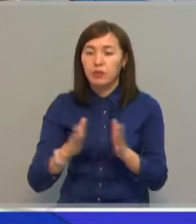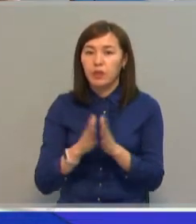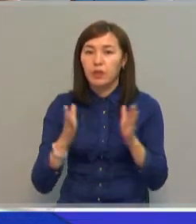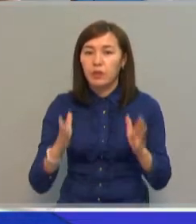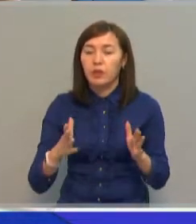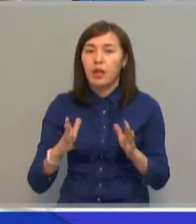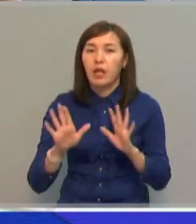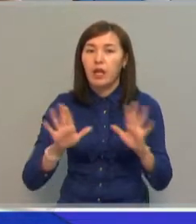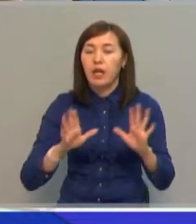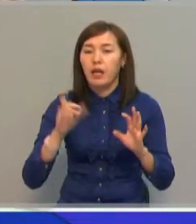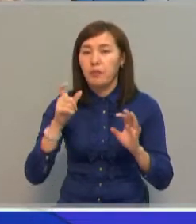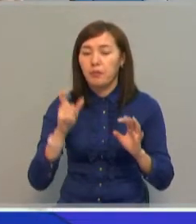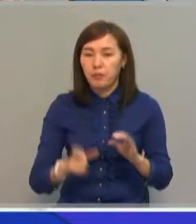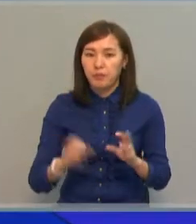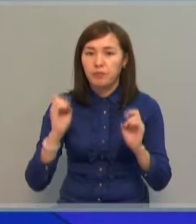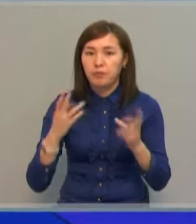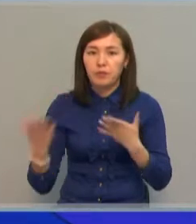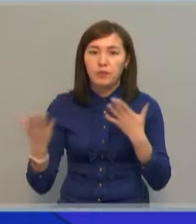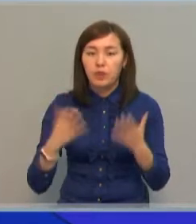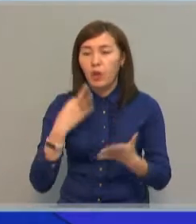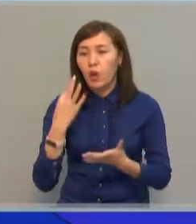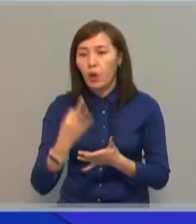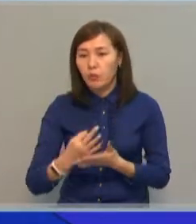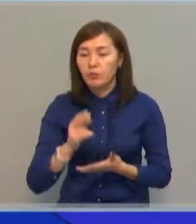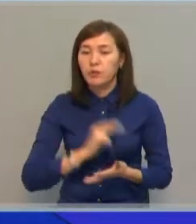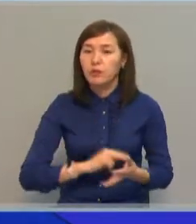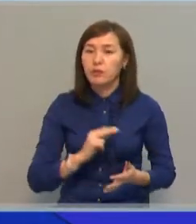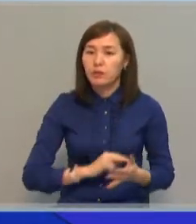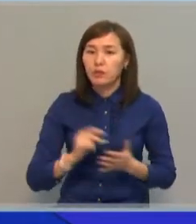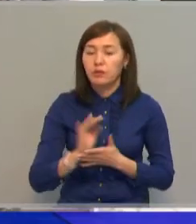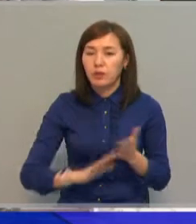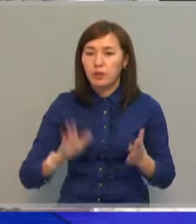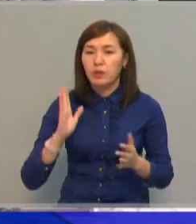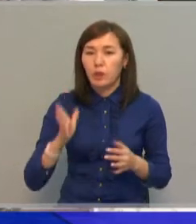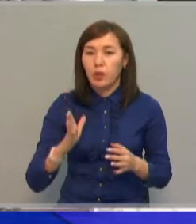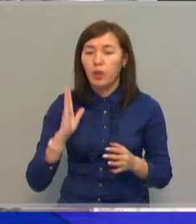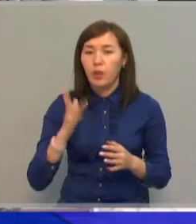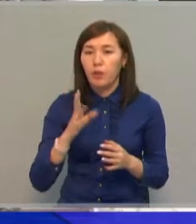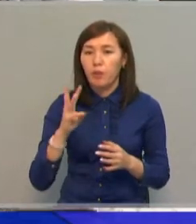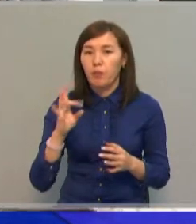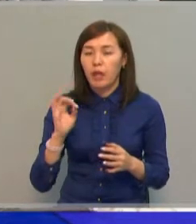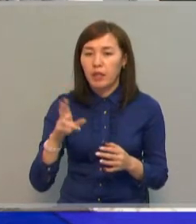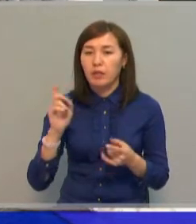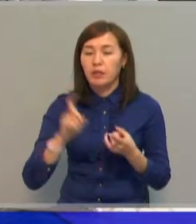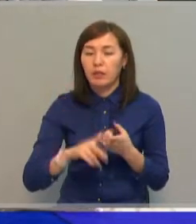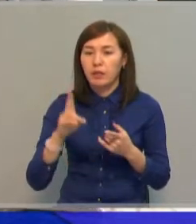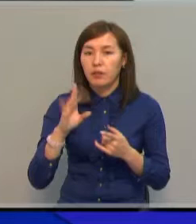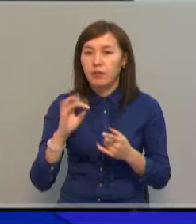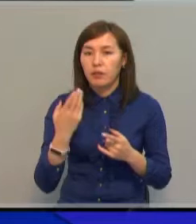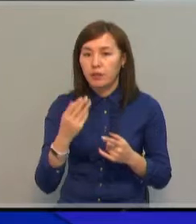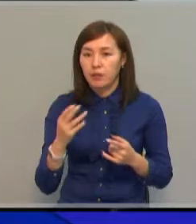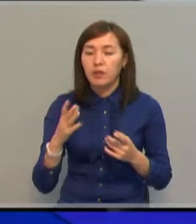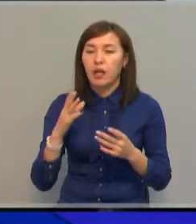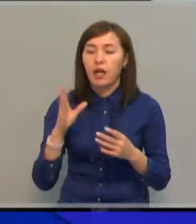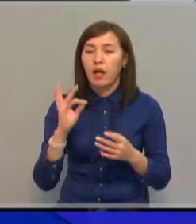көлемдегі эксперт мамандарды арнайы шақыртып, тәжірибе алмасу жұмыстары жүргізілуде. Алдағы Наурыз мерекесіне орай цирк майталмандары